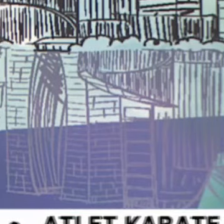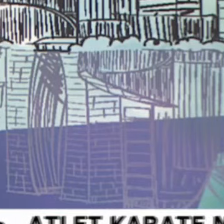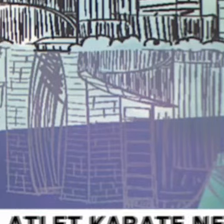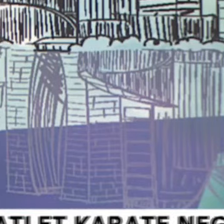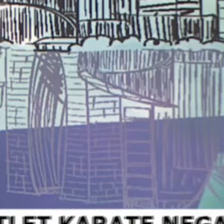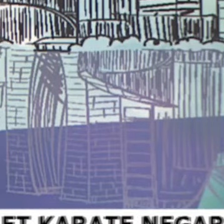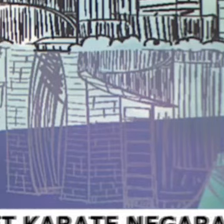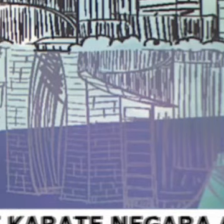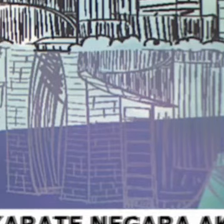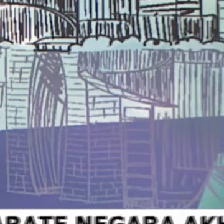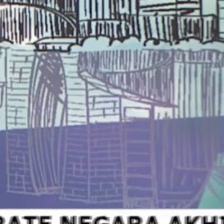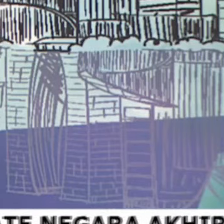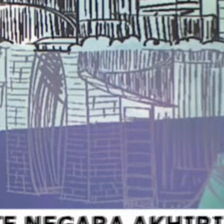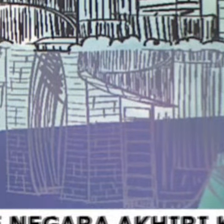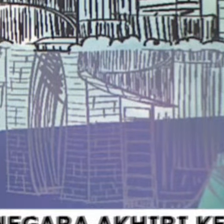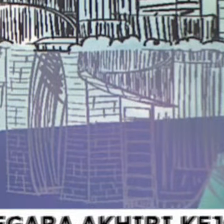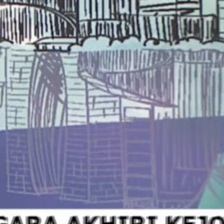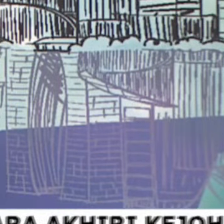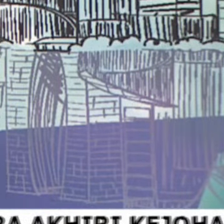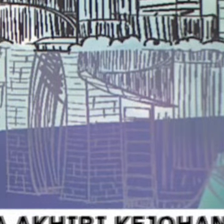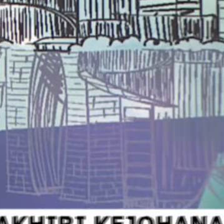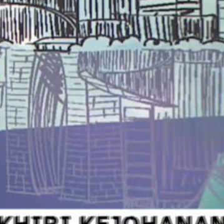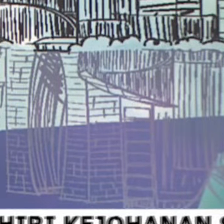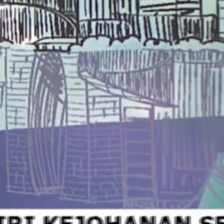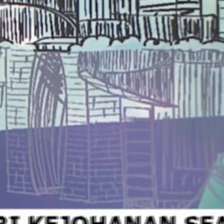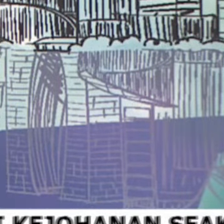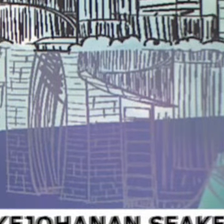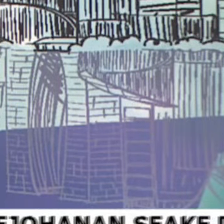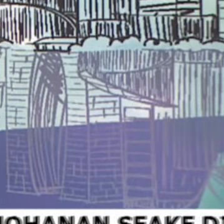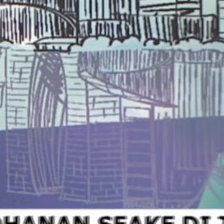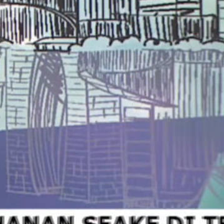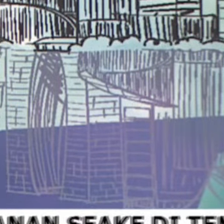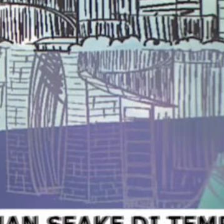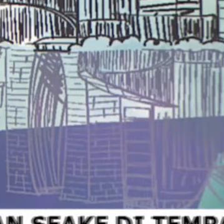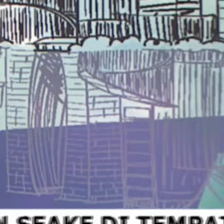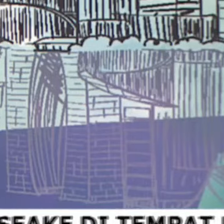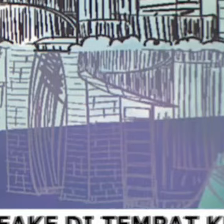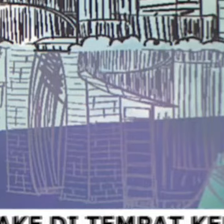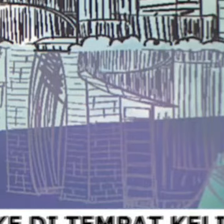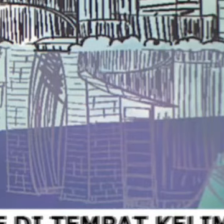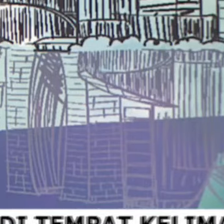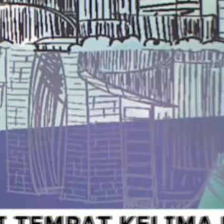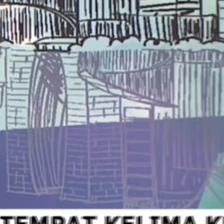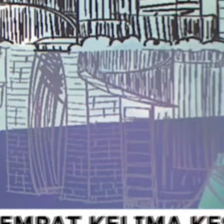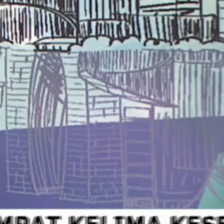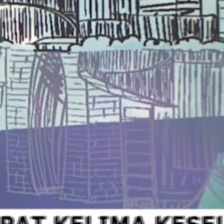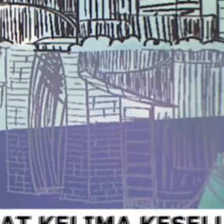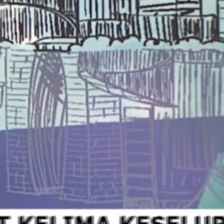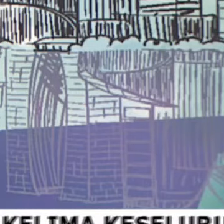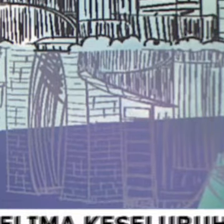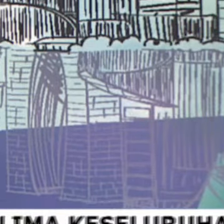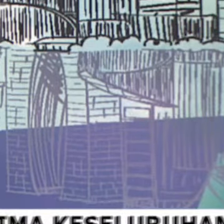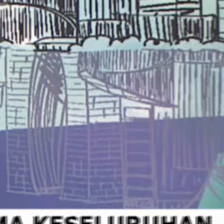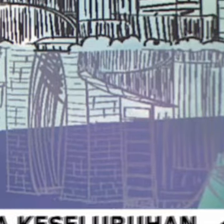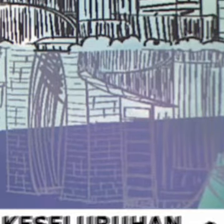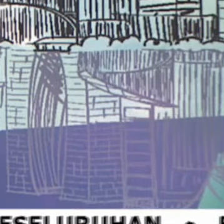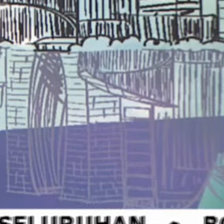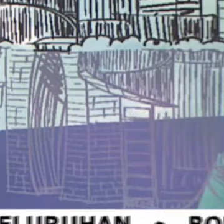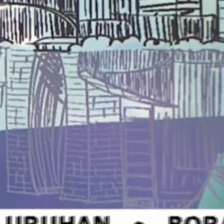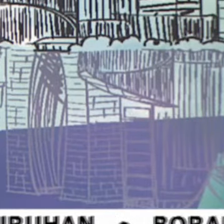bersambung semula di saluran berita RTM pada jam 230IT petang nanti. Teruskan bersama kami dari langsung dari parlimen